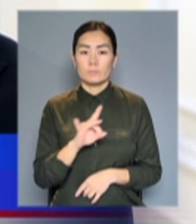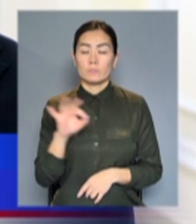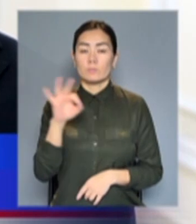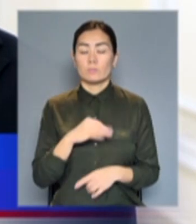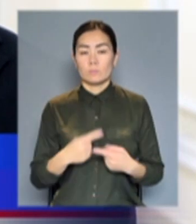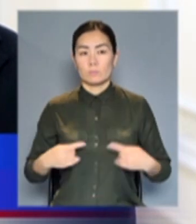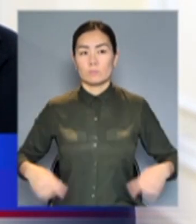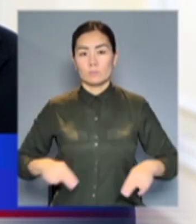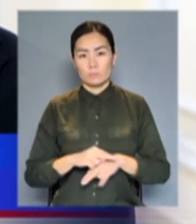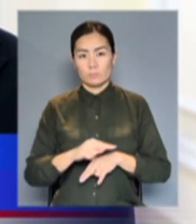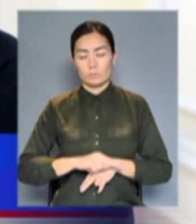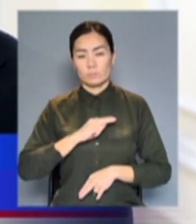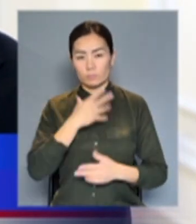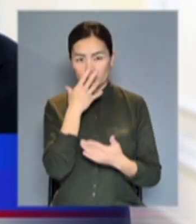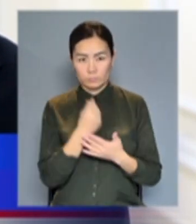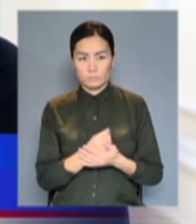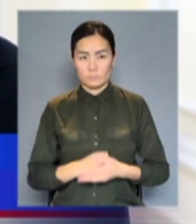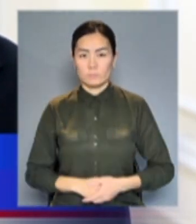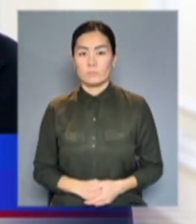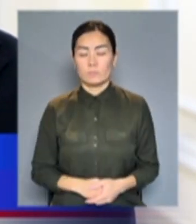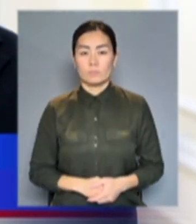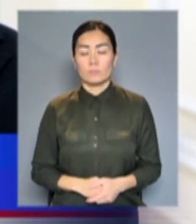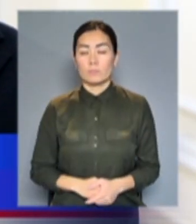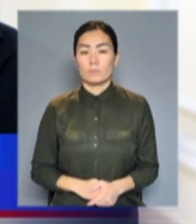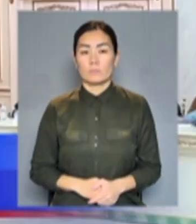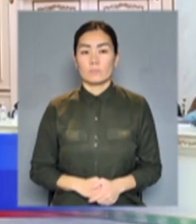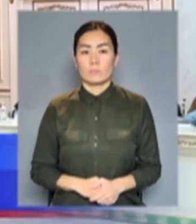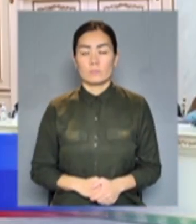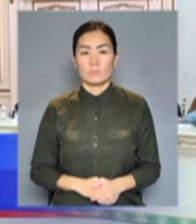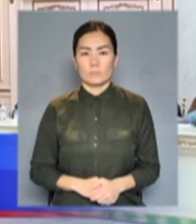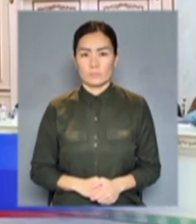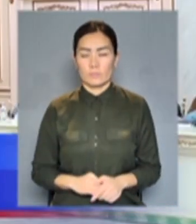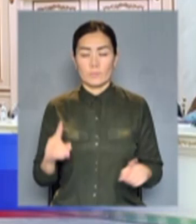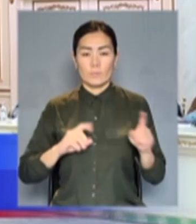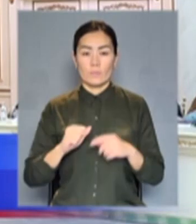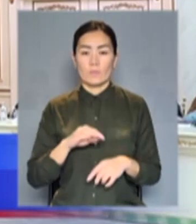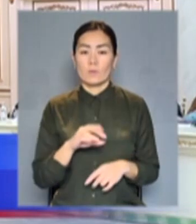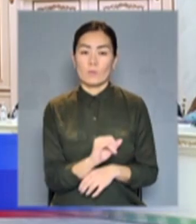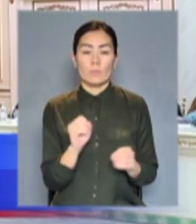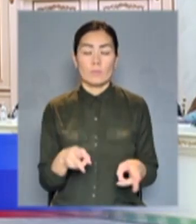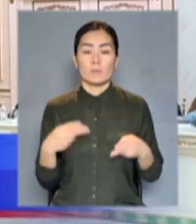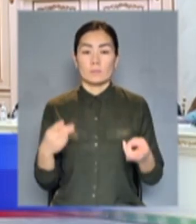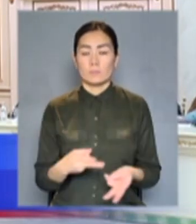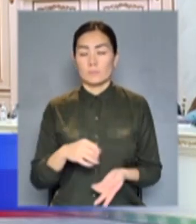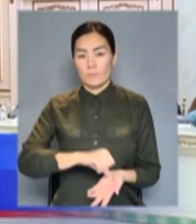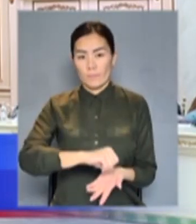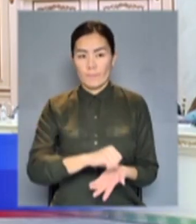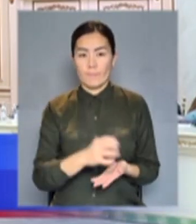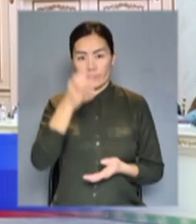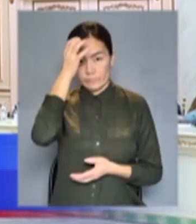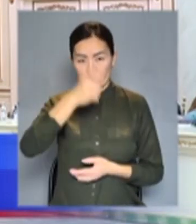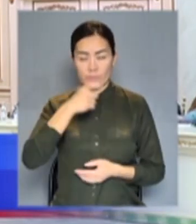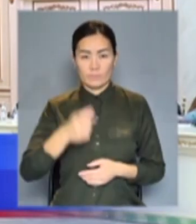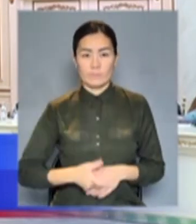осы қазақтарға, осы өзіміздің жастарға жеткізу. Жиында Атырауға арнайы іссапармен келген